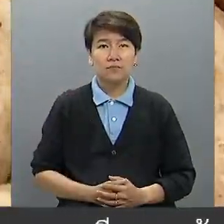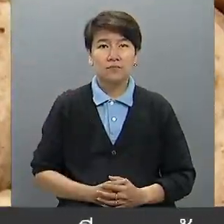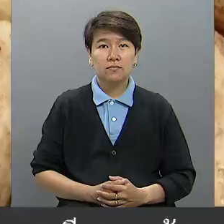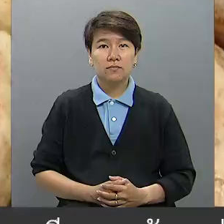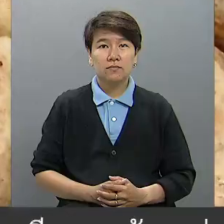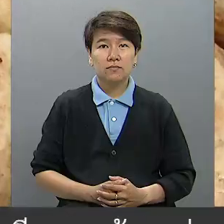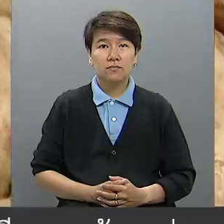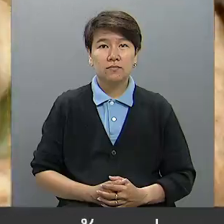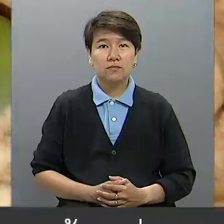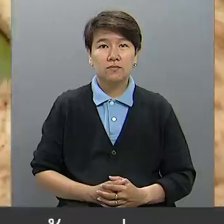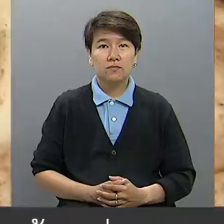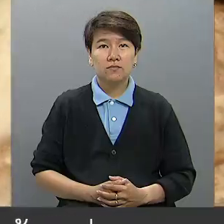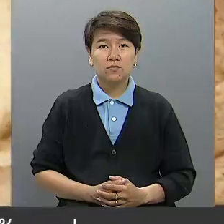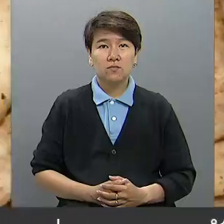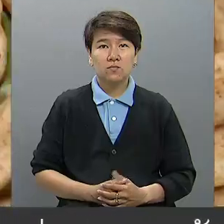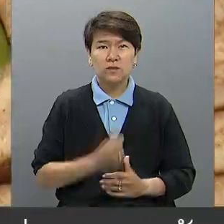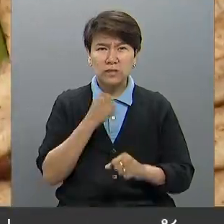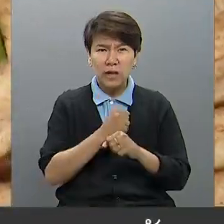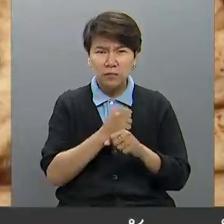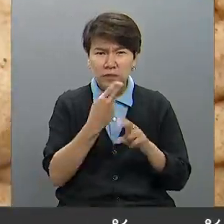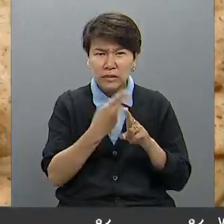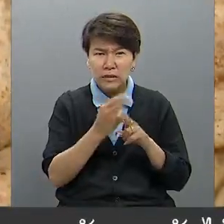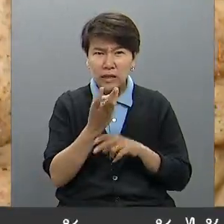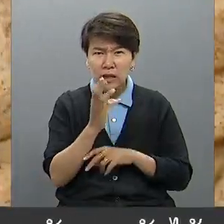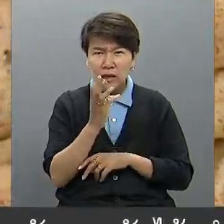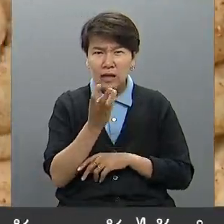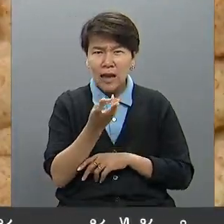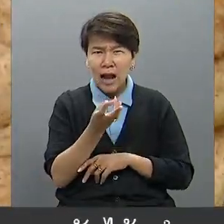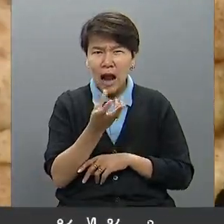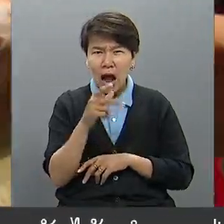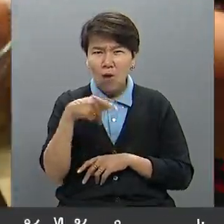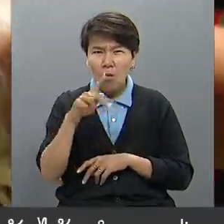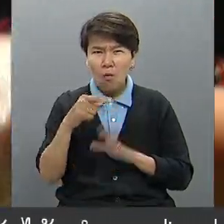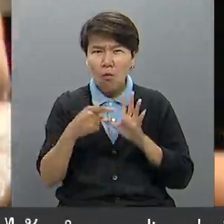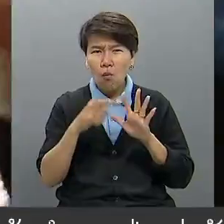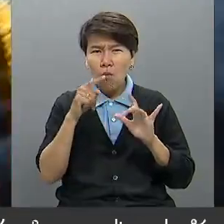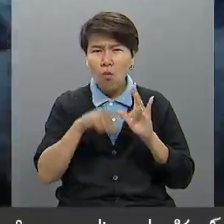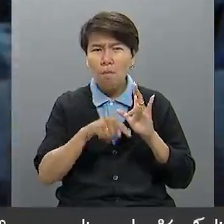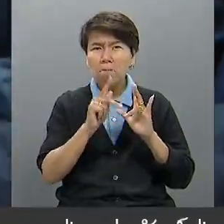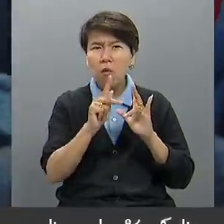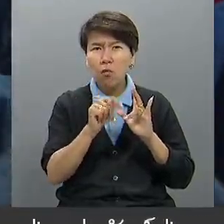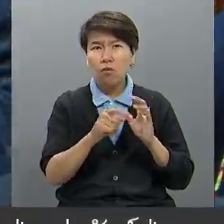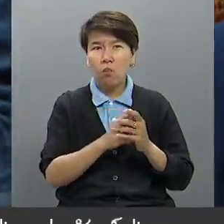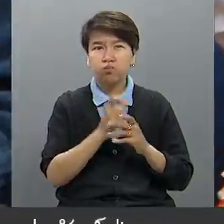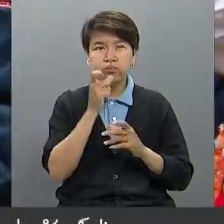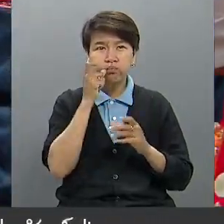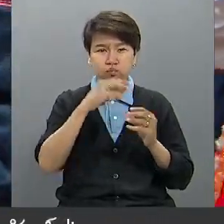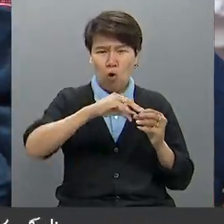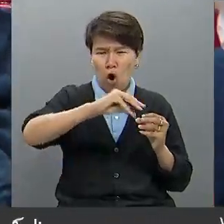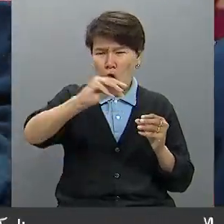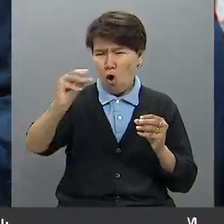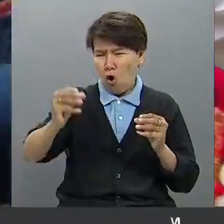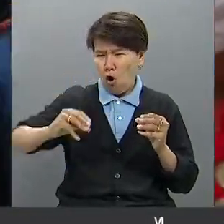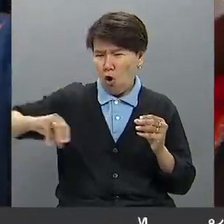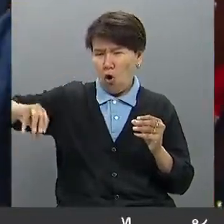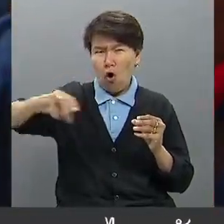เราทำข้าวปุ๊บที่ใหญ่ที่สุดนะแล้วก็ยาวที่สุดในโลกก็ว่าได้นะครับโดยใช้มิติว่าเนื่องจากเราใช้ข้าวปุ้งเนี่ยเนื่